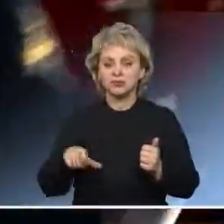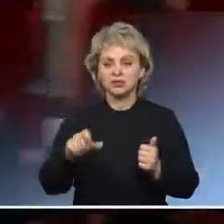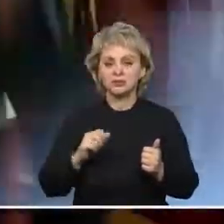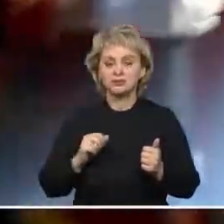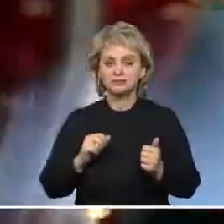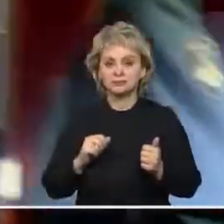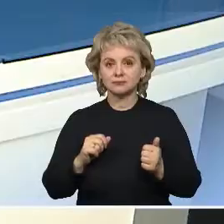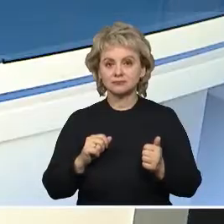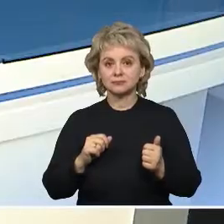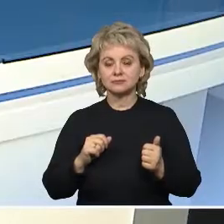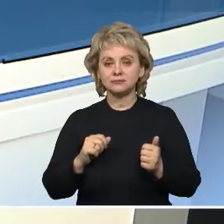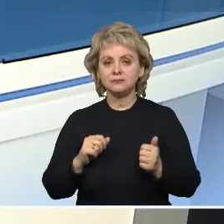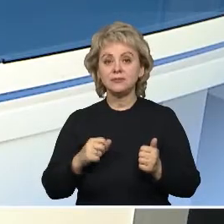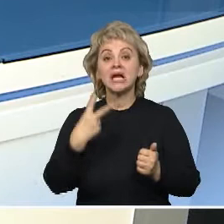Ростов-на-Дону.